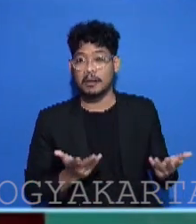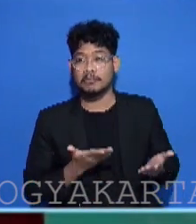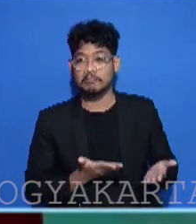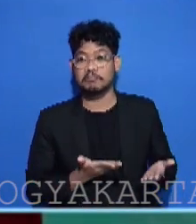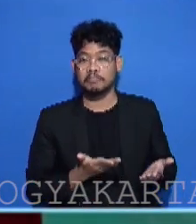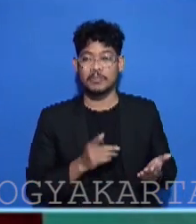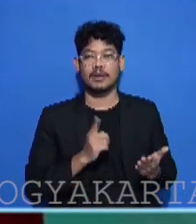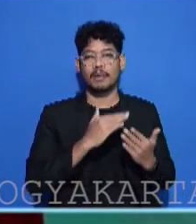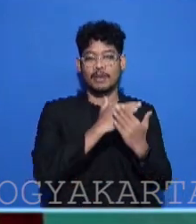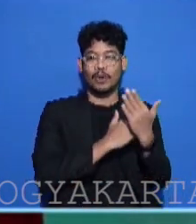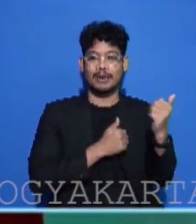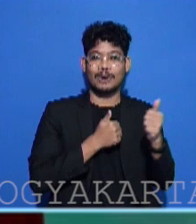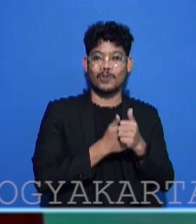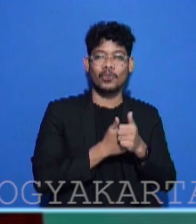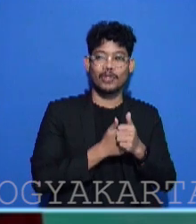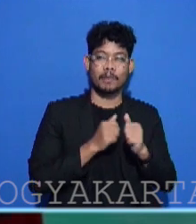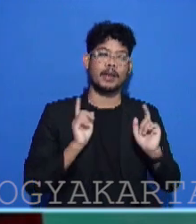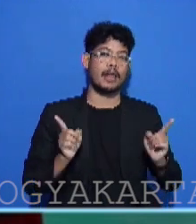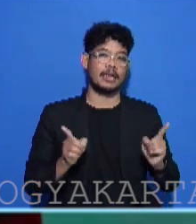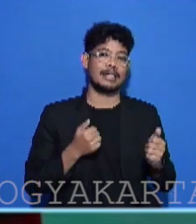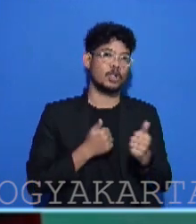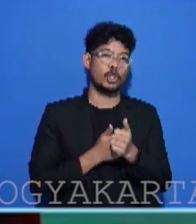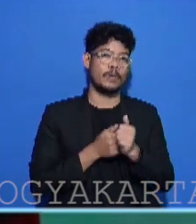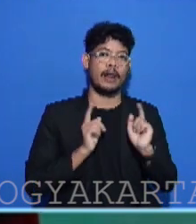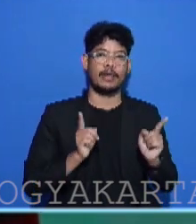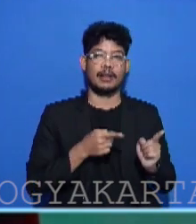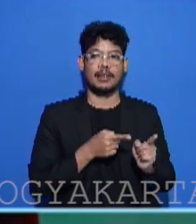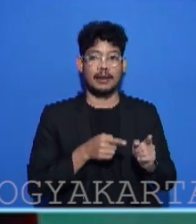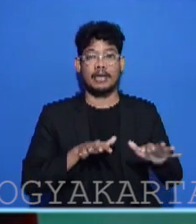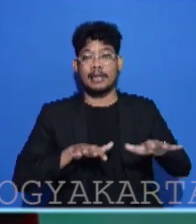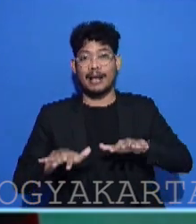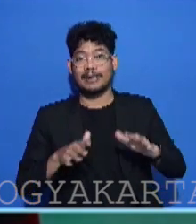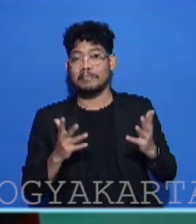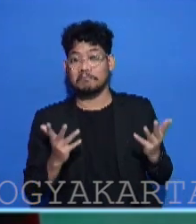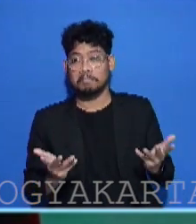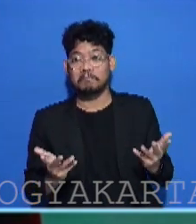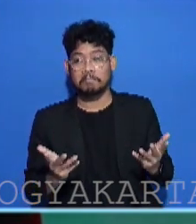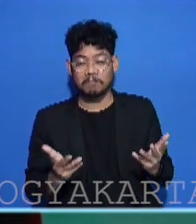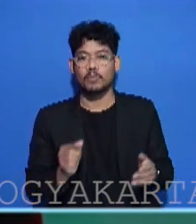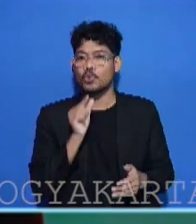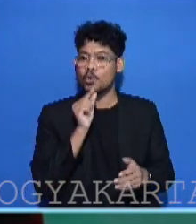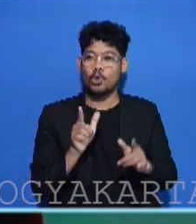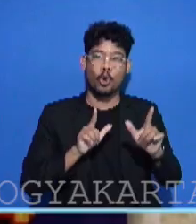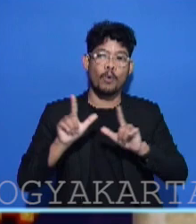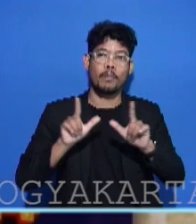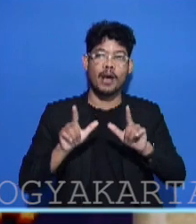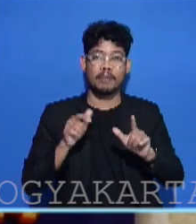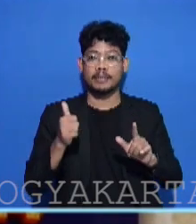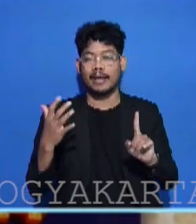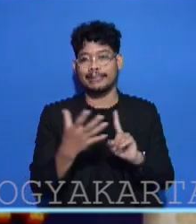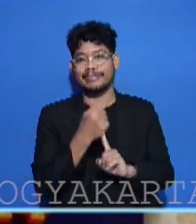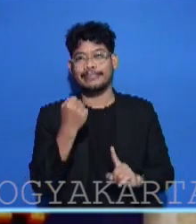terhadap pelatih sehingga strategi yang diterapkan oleh pelatih untuk bisa lolos ke BK Pon nanti betul-betul bisa terwujud